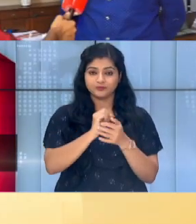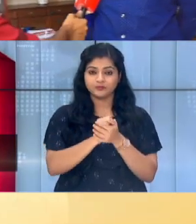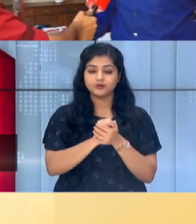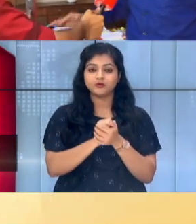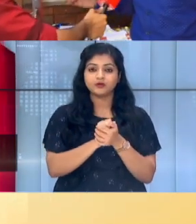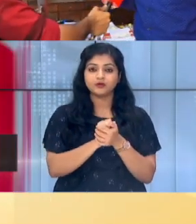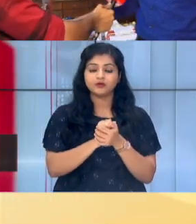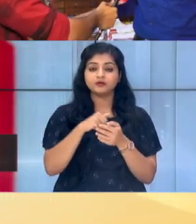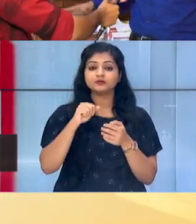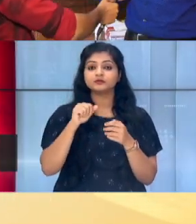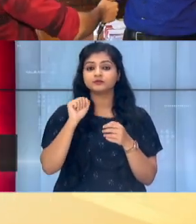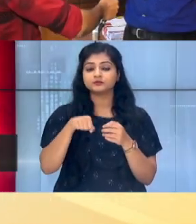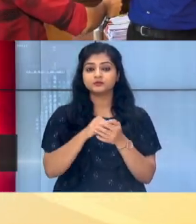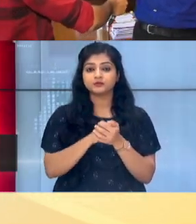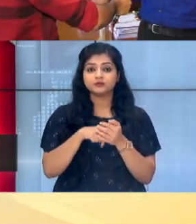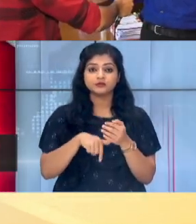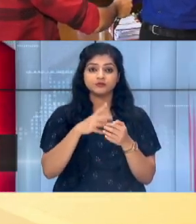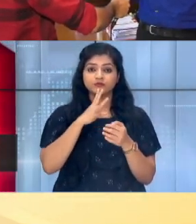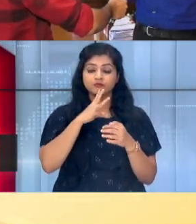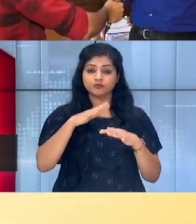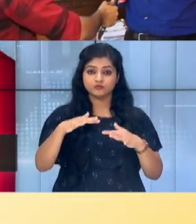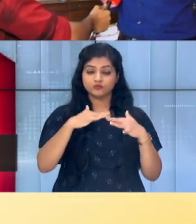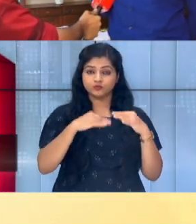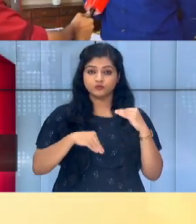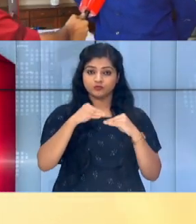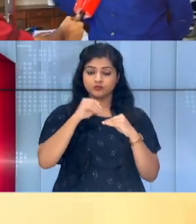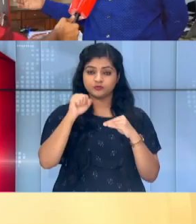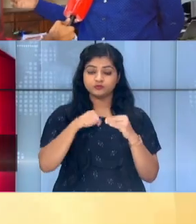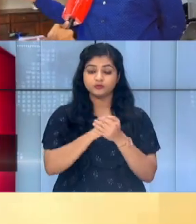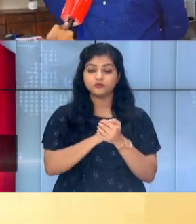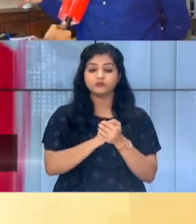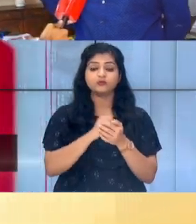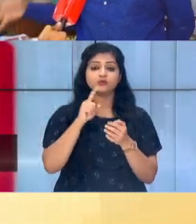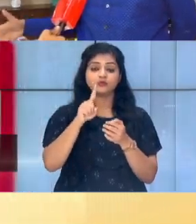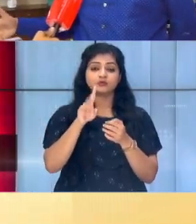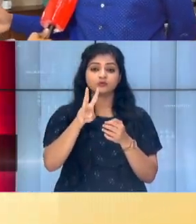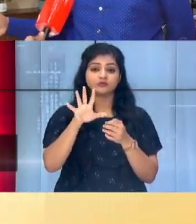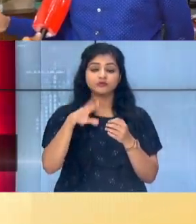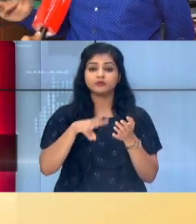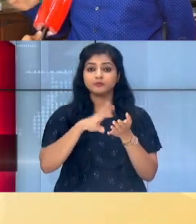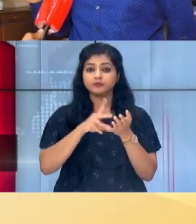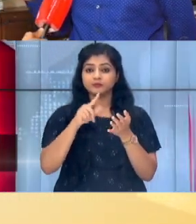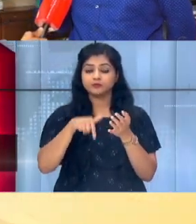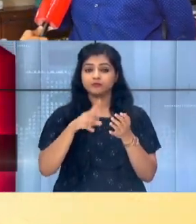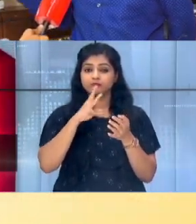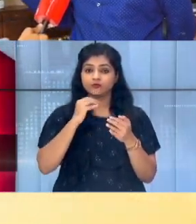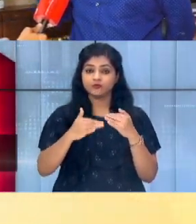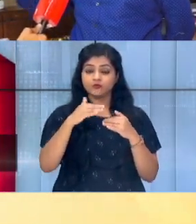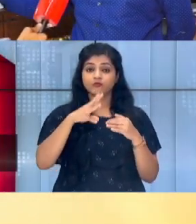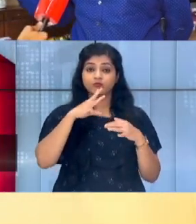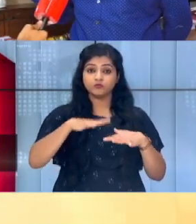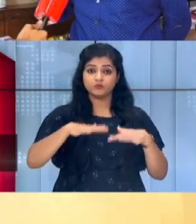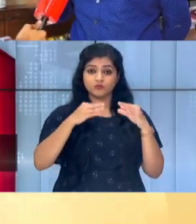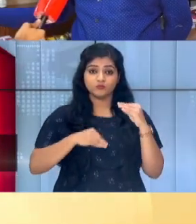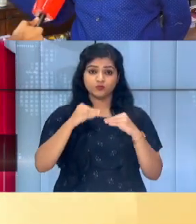കാണുന്നില്ല. ഇല്ല, തീർച്ചയായിട്ടും വാട്ടർ ലോഗിങ് ഒരു 135 മില്ലിമീറ്റർ റെയിൻ 2 ദിവസത്തിൽ കിട്ടിയിട്ടും വാട്ടർ ലോഗിങ് അത്ര ഒന്നുമില്ല.